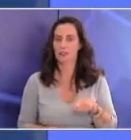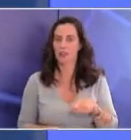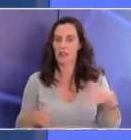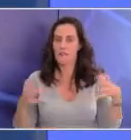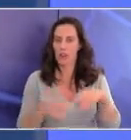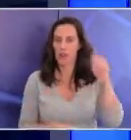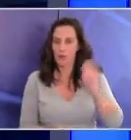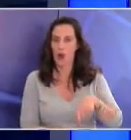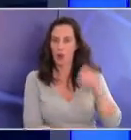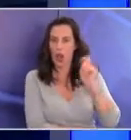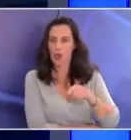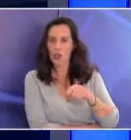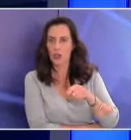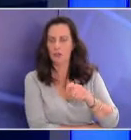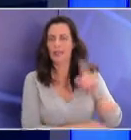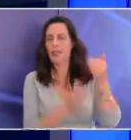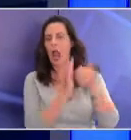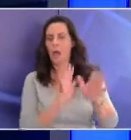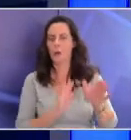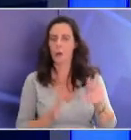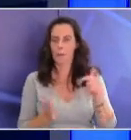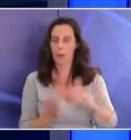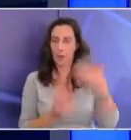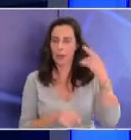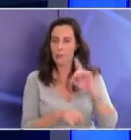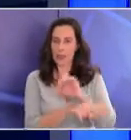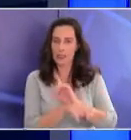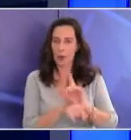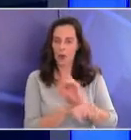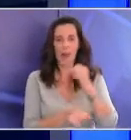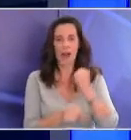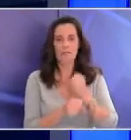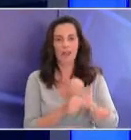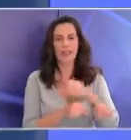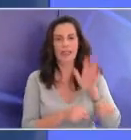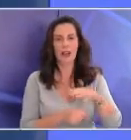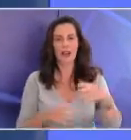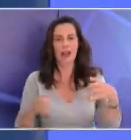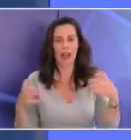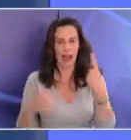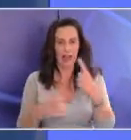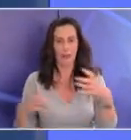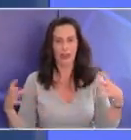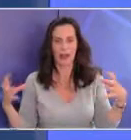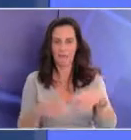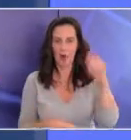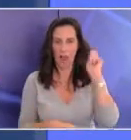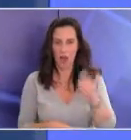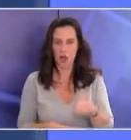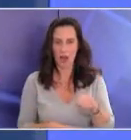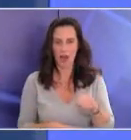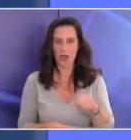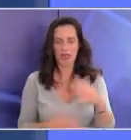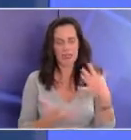וחברות האשראי העלימו עין. מכיוון שאני בזמנו עבדתי גם עם מועצה וגם עם אחד מחברות האשראי,